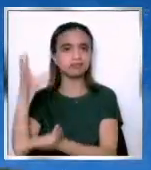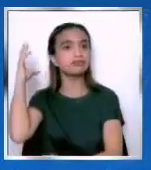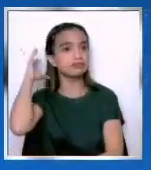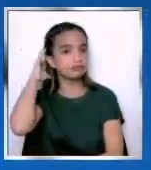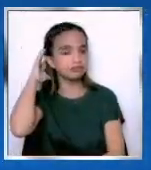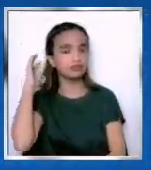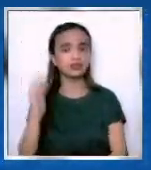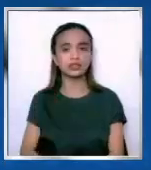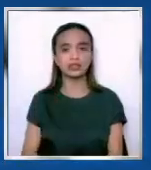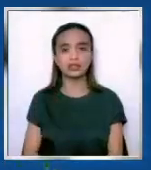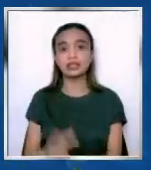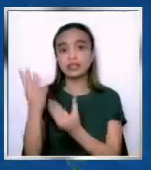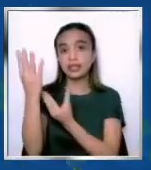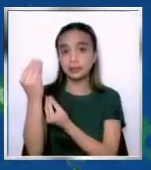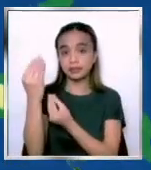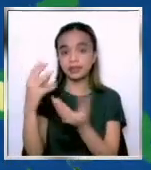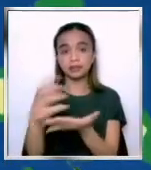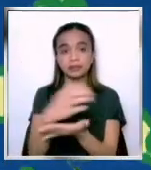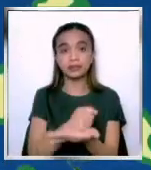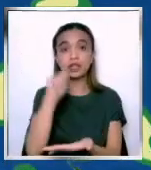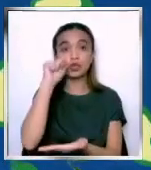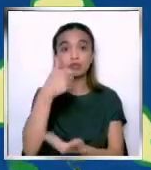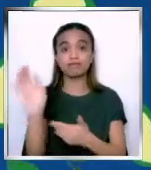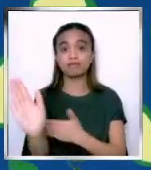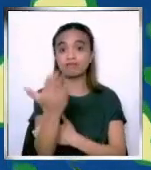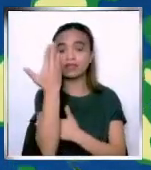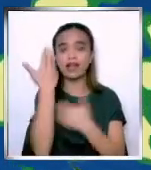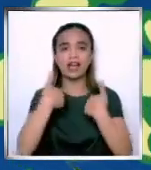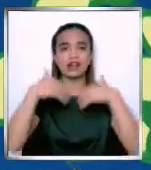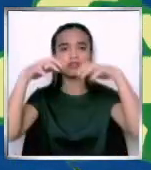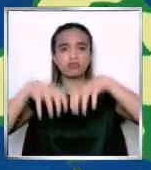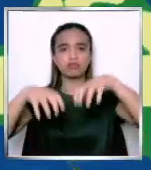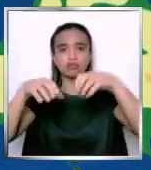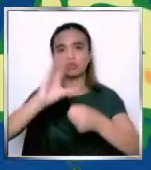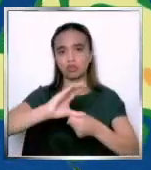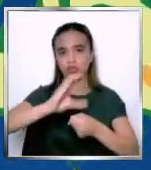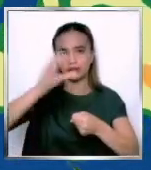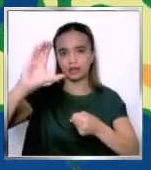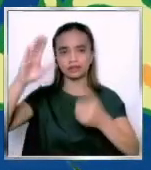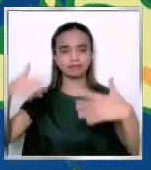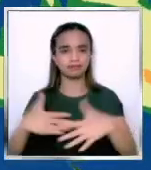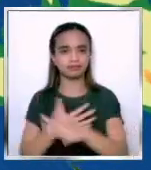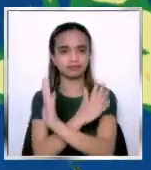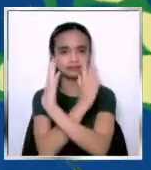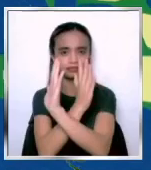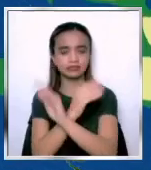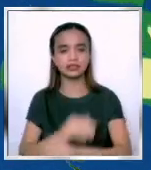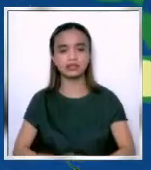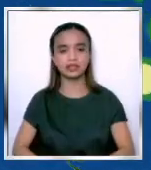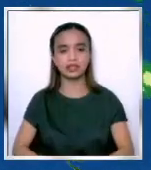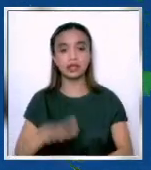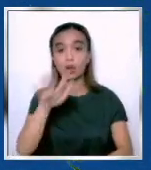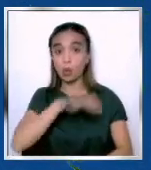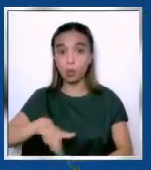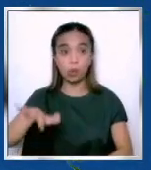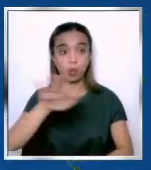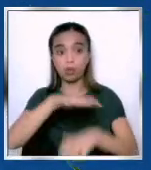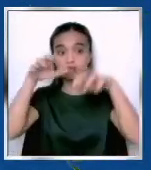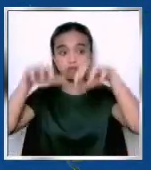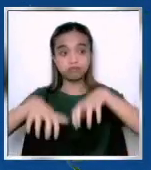Weather, umaga pa lang bukas, may pag-ulan na sa Caraga at Davao Region. Halos buong Mindanao na ang uulanin pagsapit ng